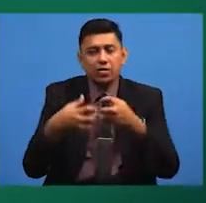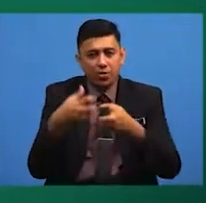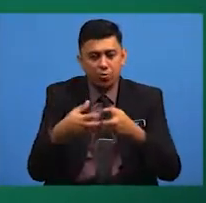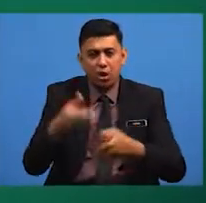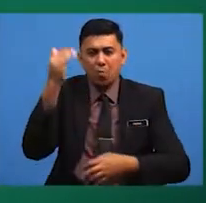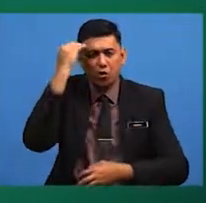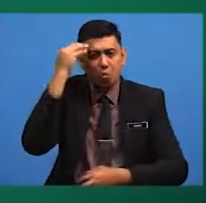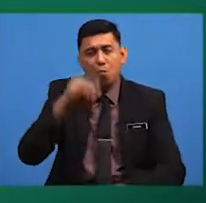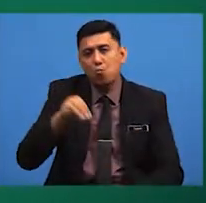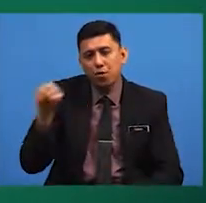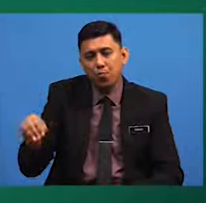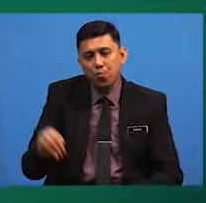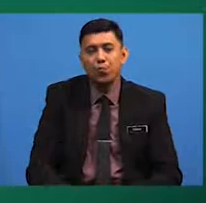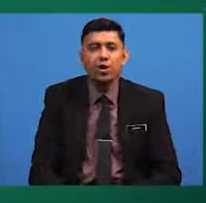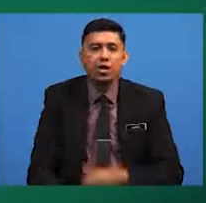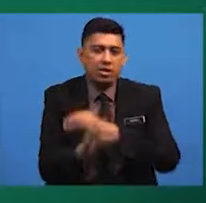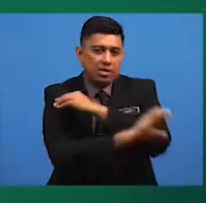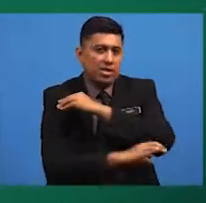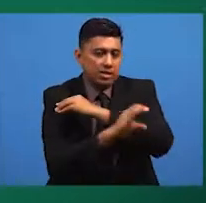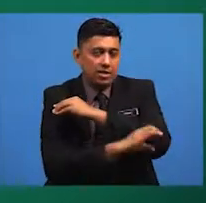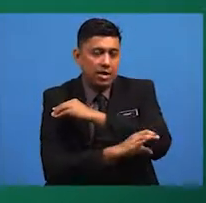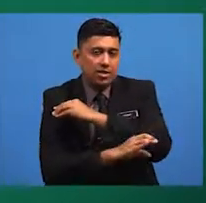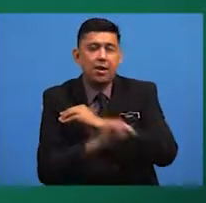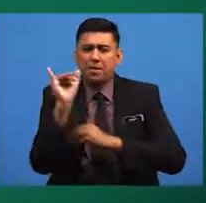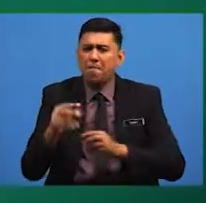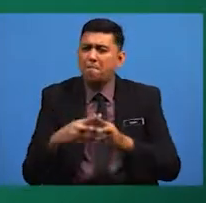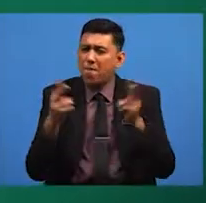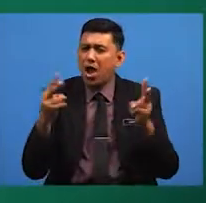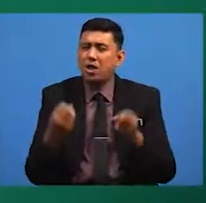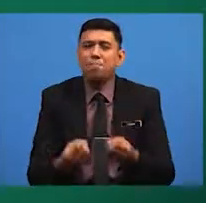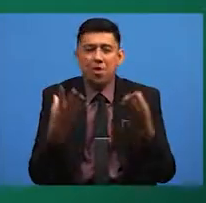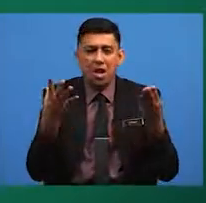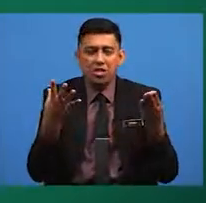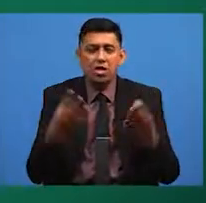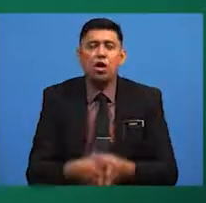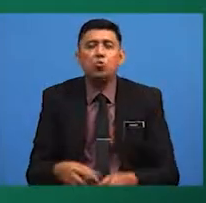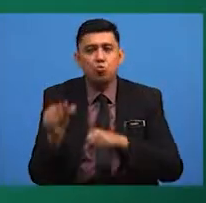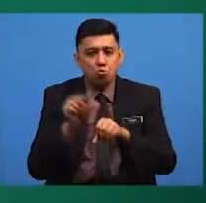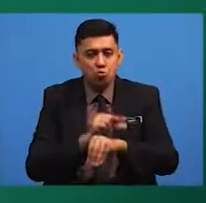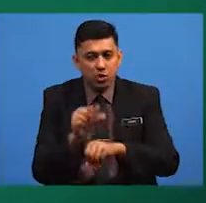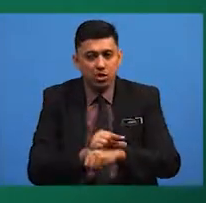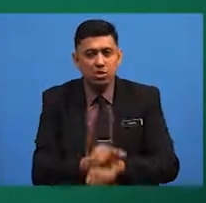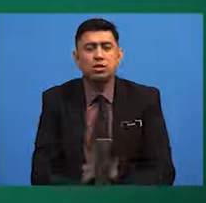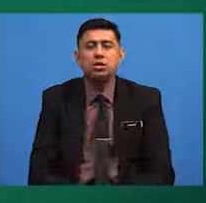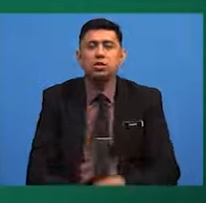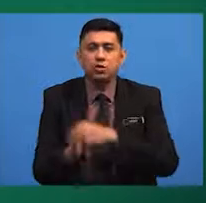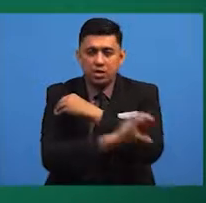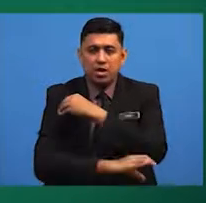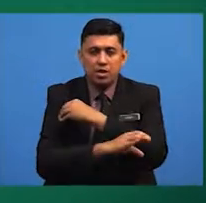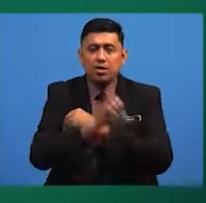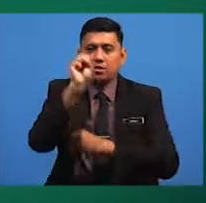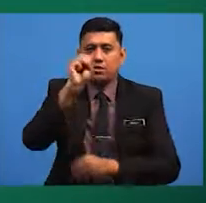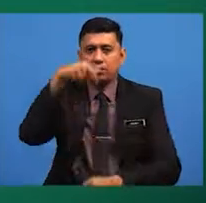pengetahuan murid-murid negara yang paling banyak menggunakan sumber ini telah negara Spanyol